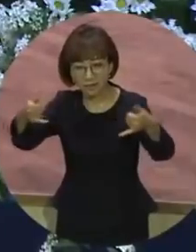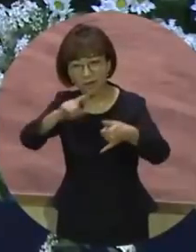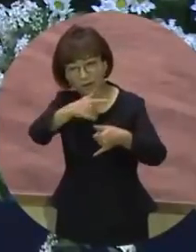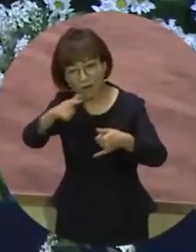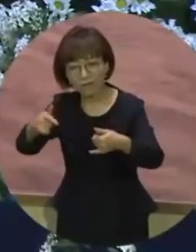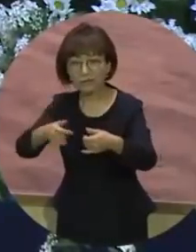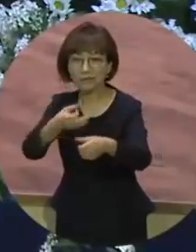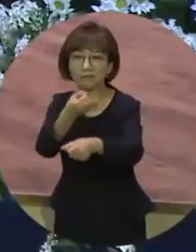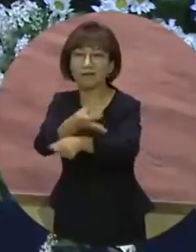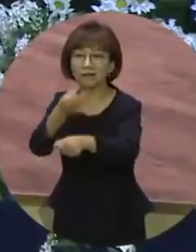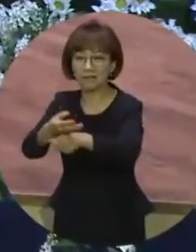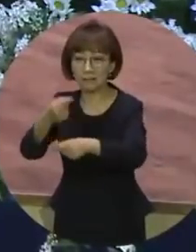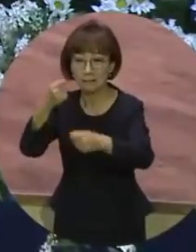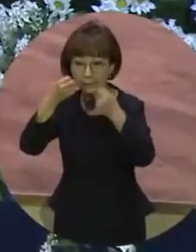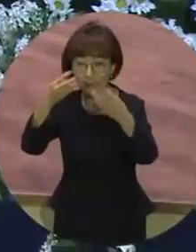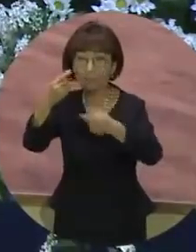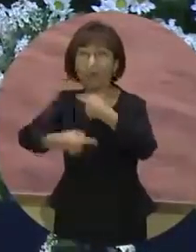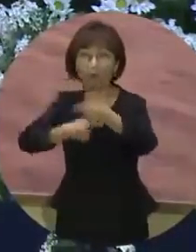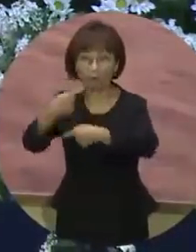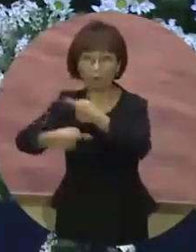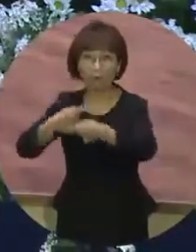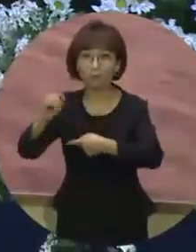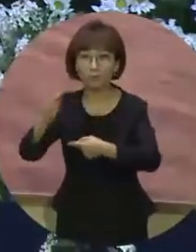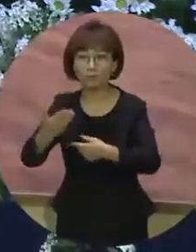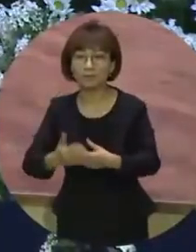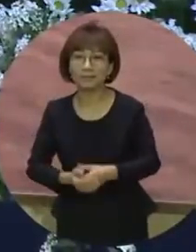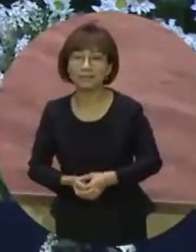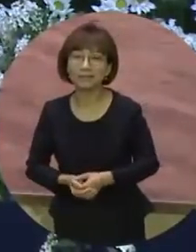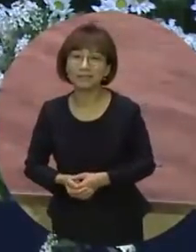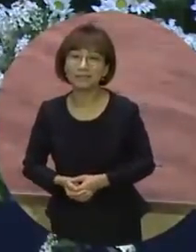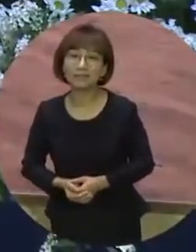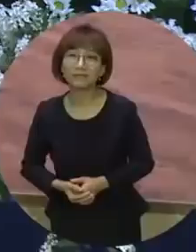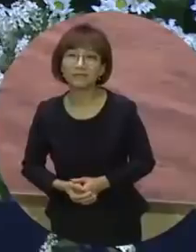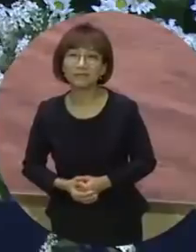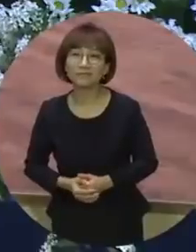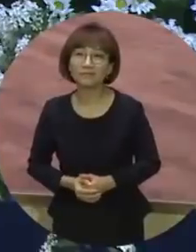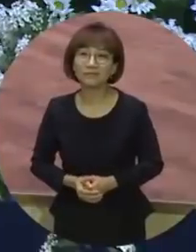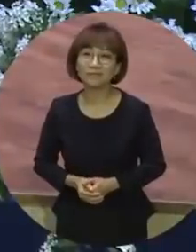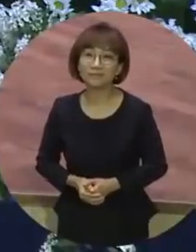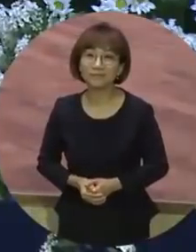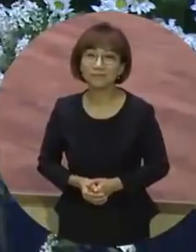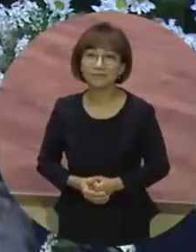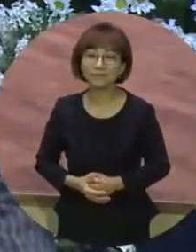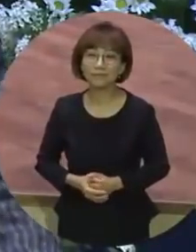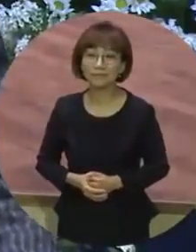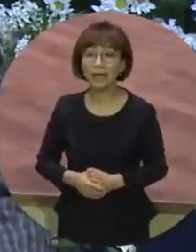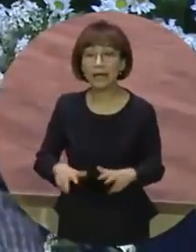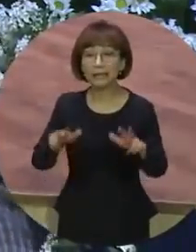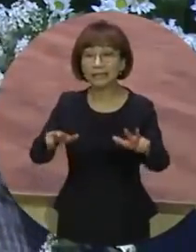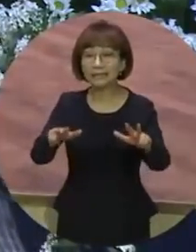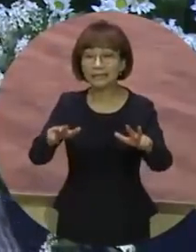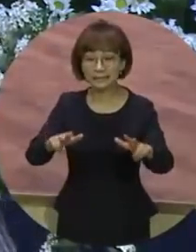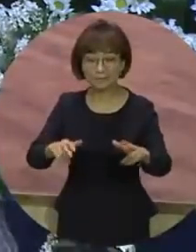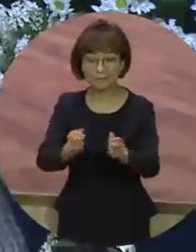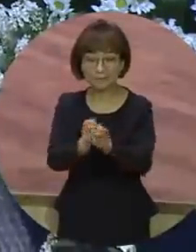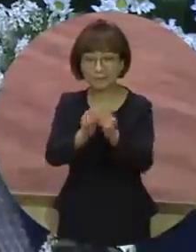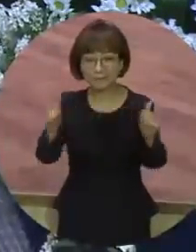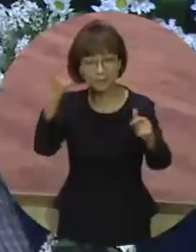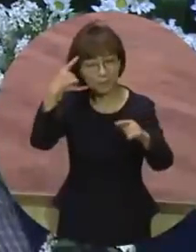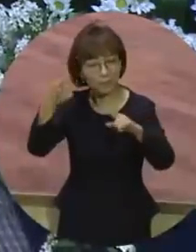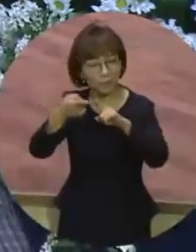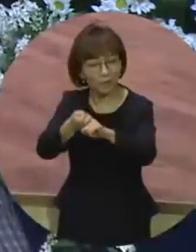살고 있는데, 여러분 잘 생각해 보면 아마 수긍이 좀 갈 거예요. 지금 시대를 보면 세상 사람들 관심이 뭐예요? 육신적